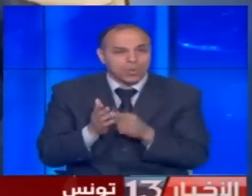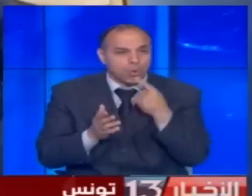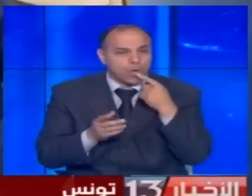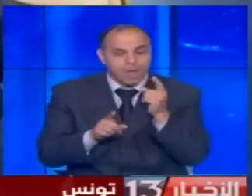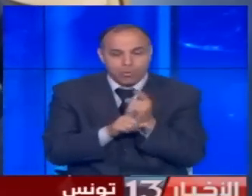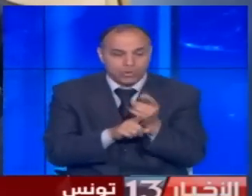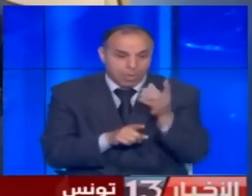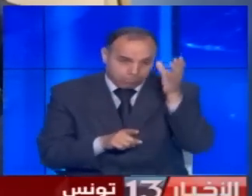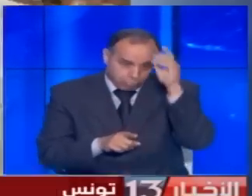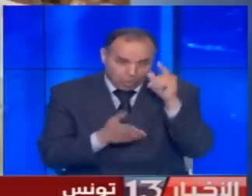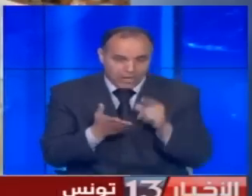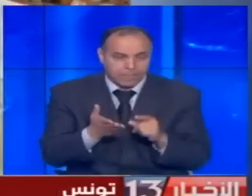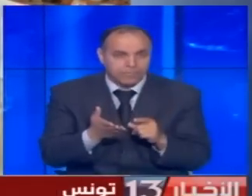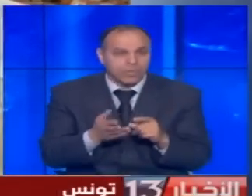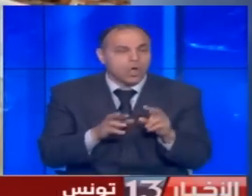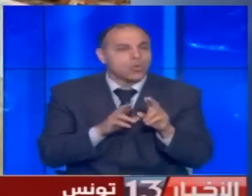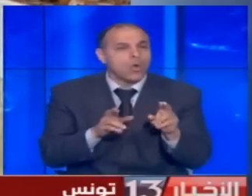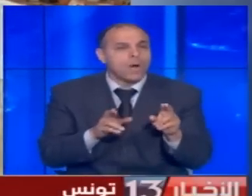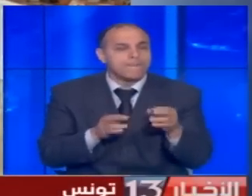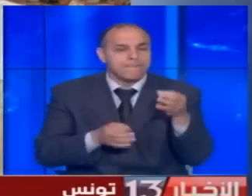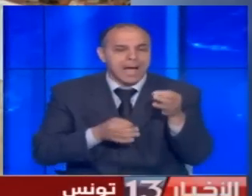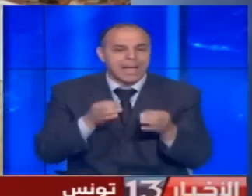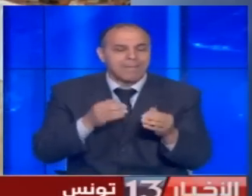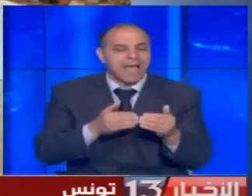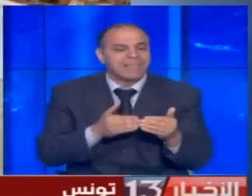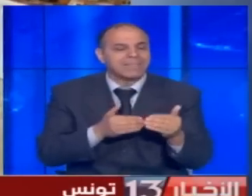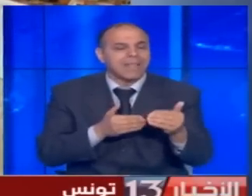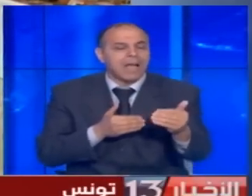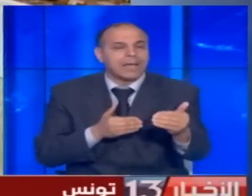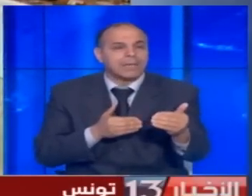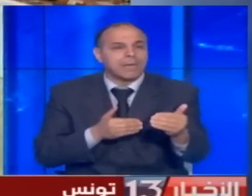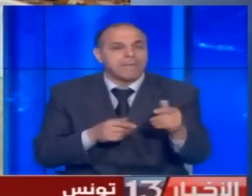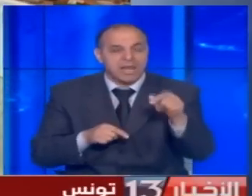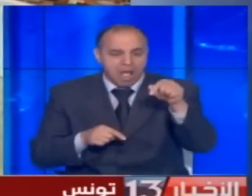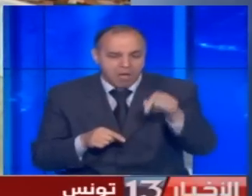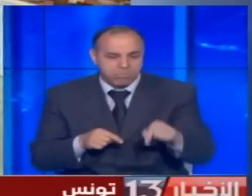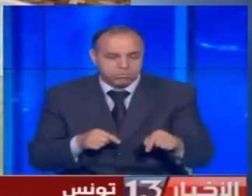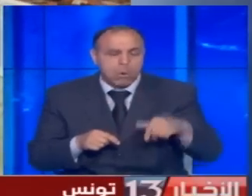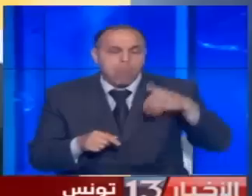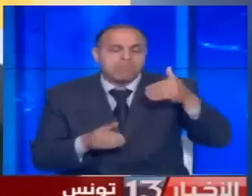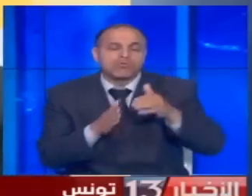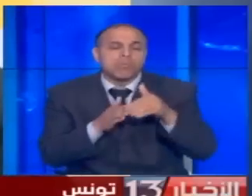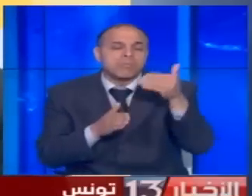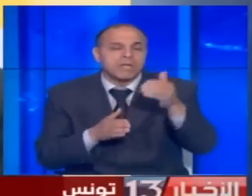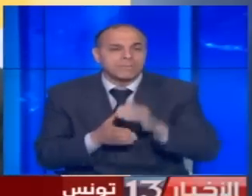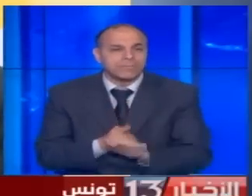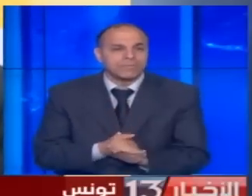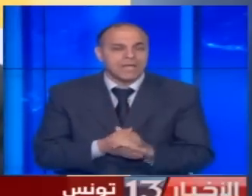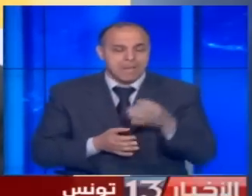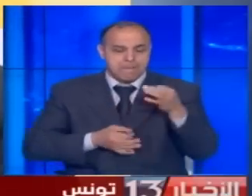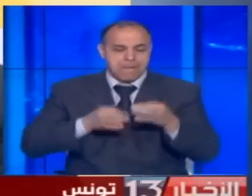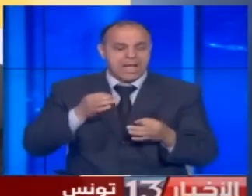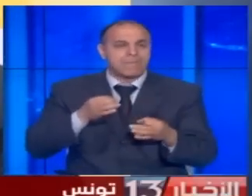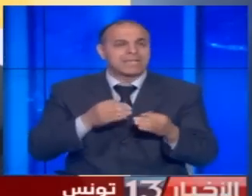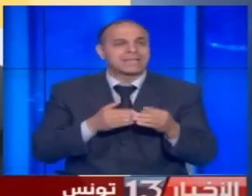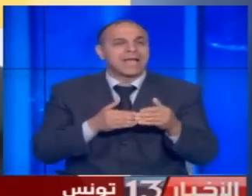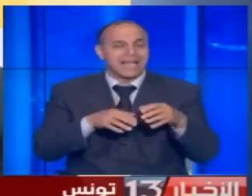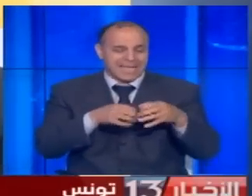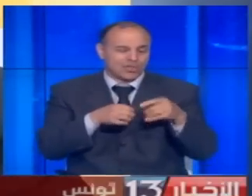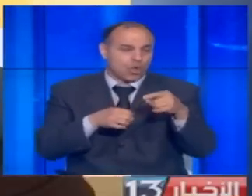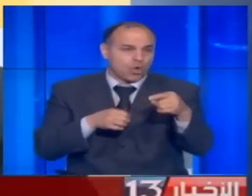ملتقى علمي عنوانه محكمه التحكيم بين الموجود والمجهود اليوم